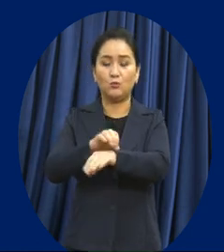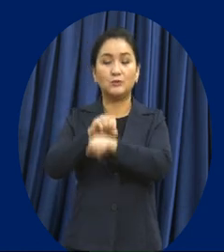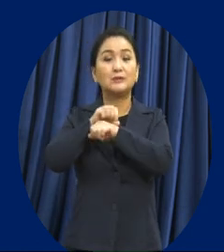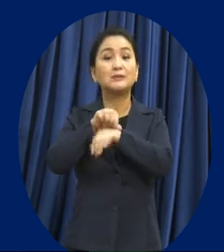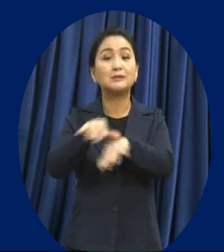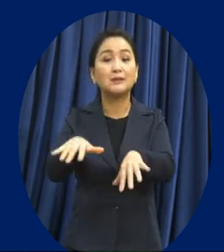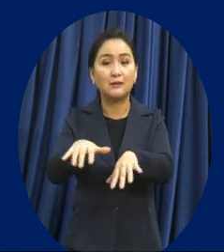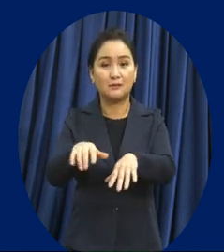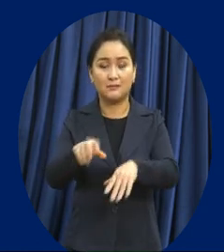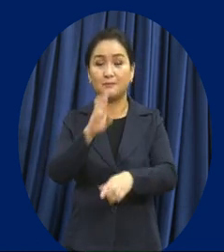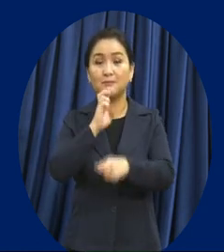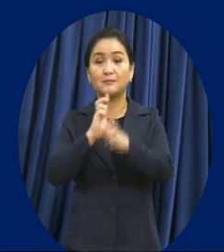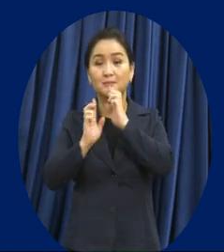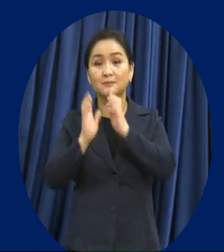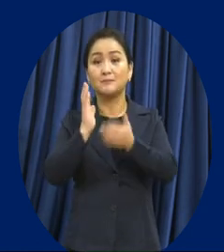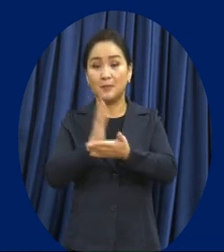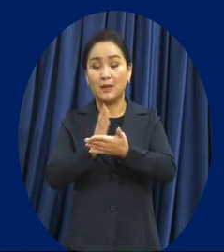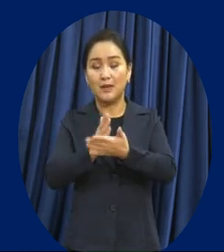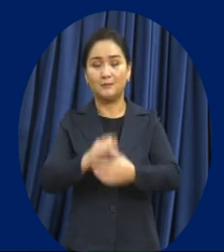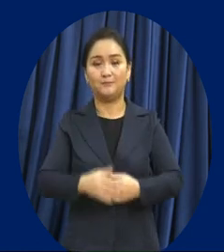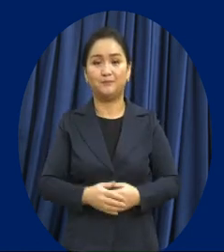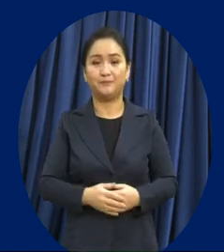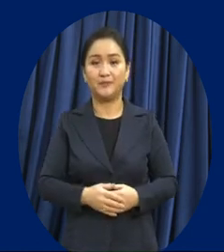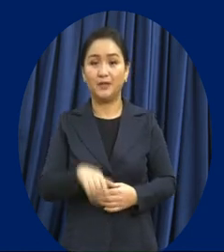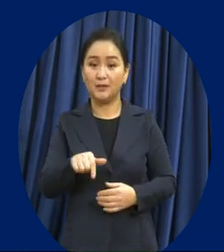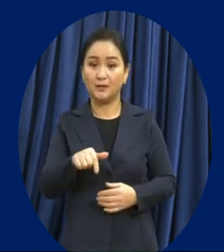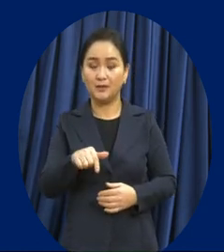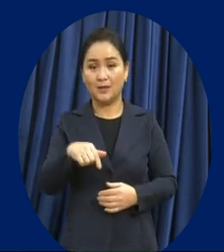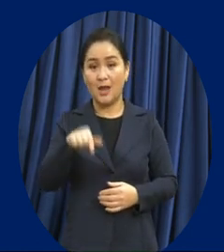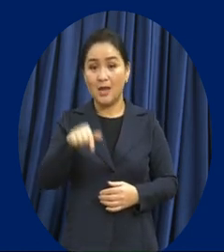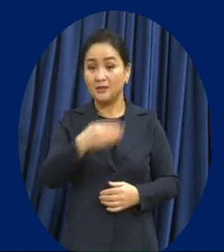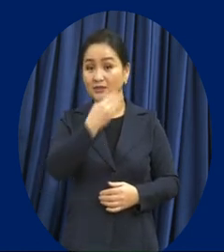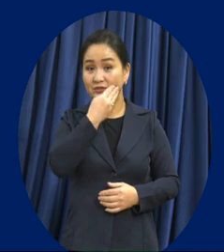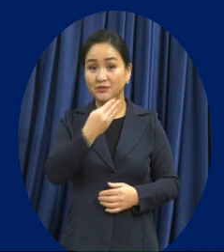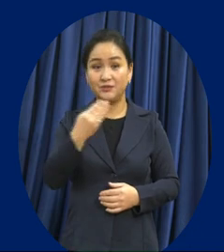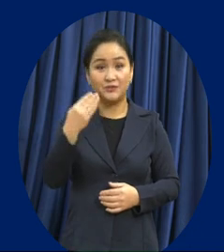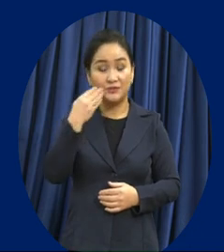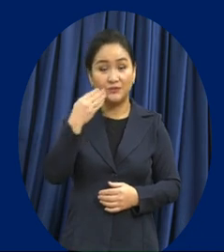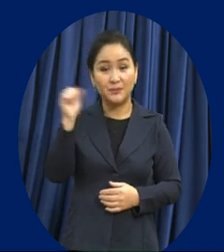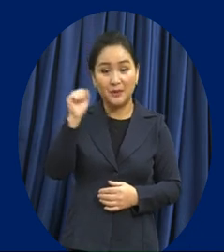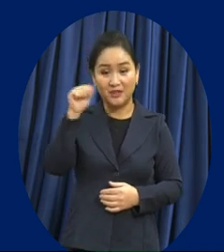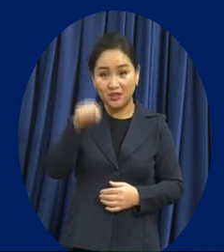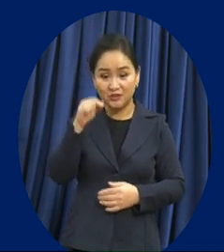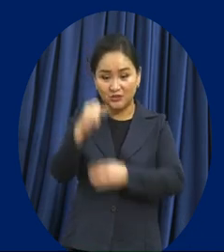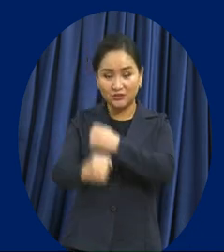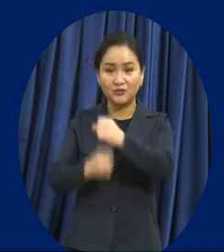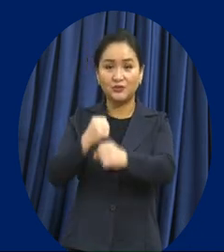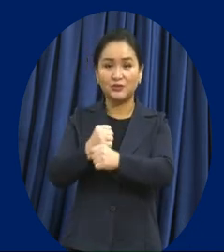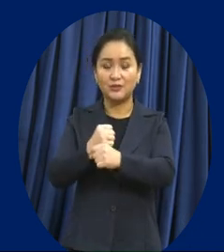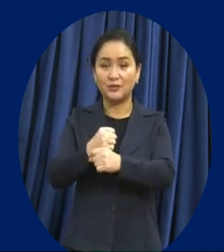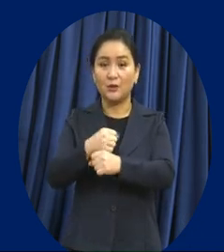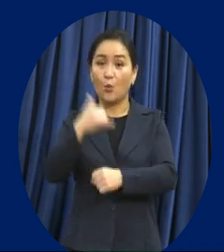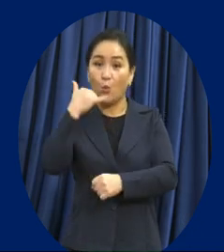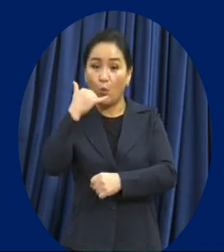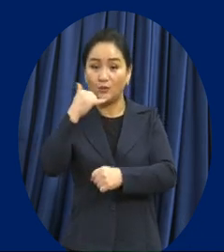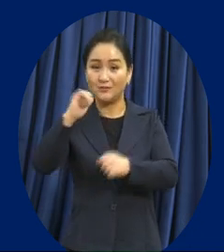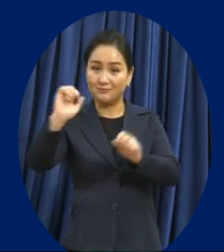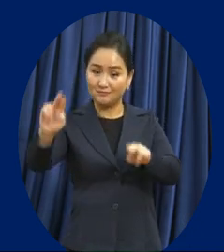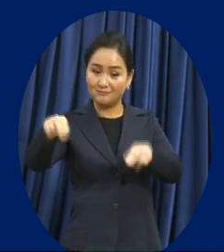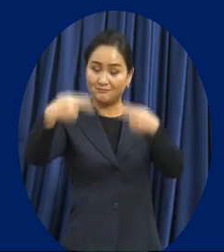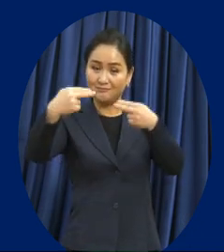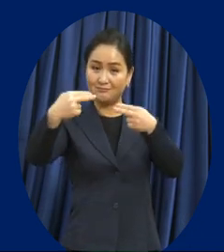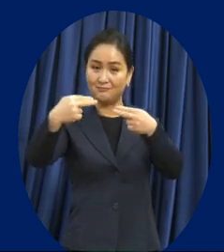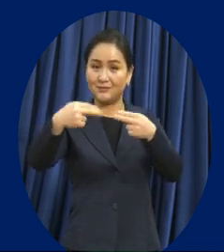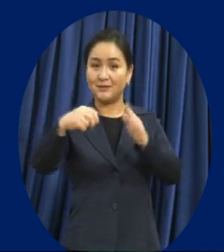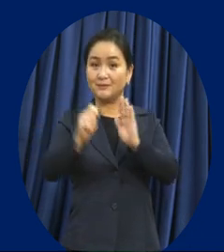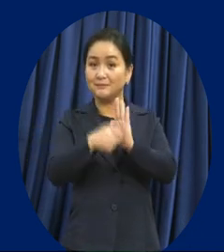хүнд болон танд бол одоо халдвар дамжих юм аа. Ийм учраас энэ жилийн хувьд бид нар энэ цагаан сараа цахимаар буюу утсаар одоо тэмдэглэх